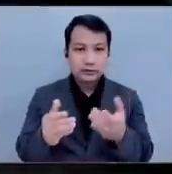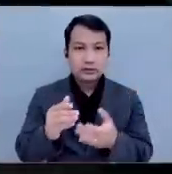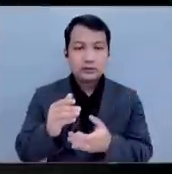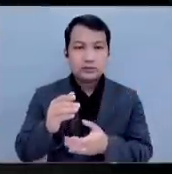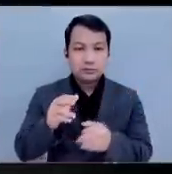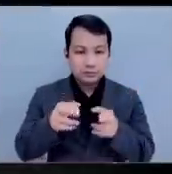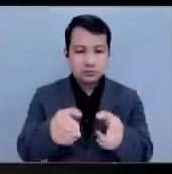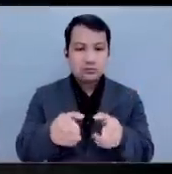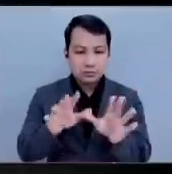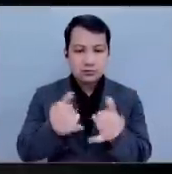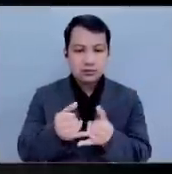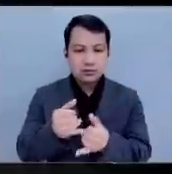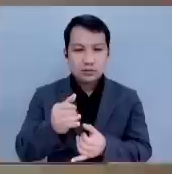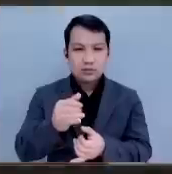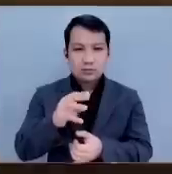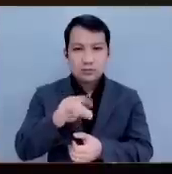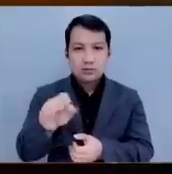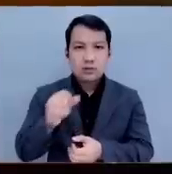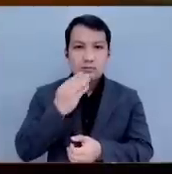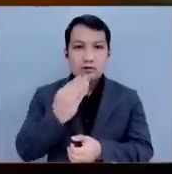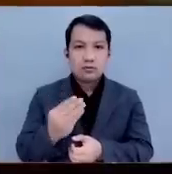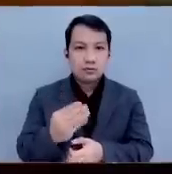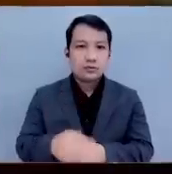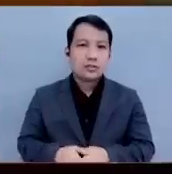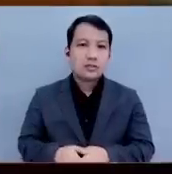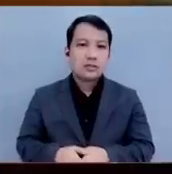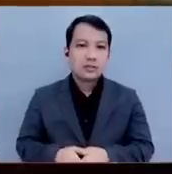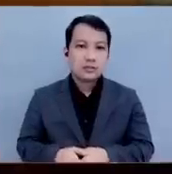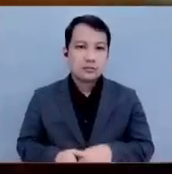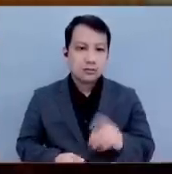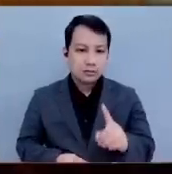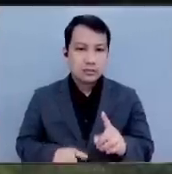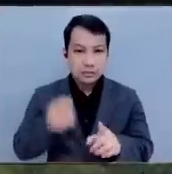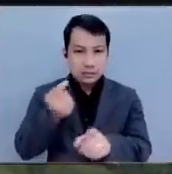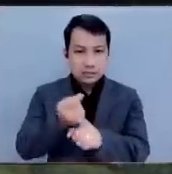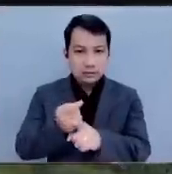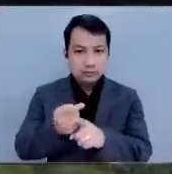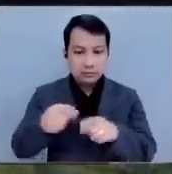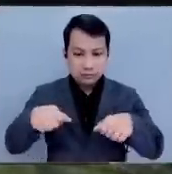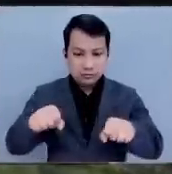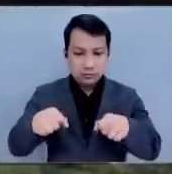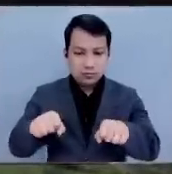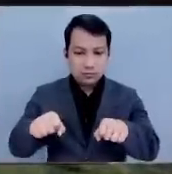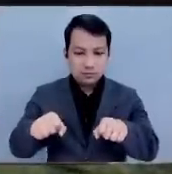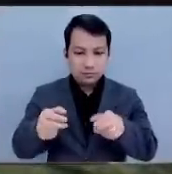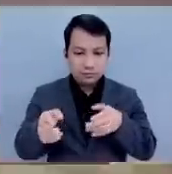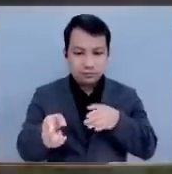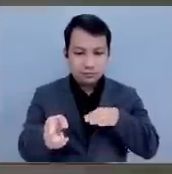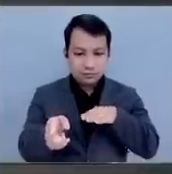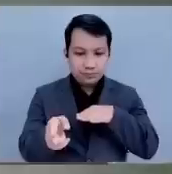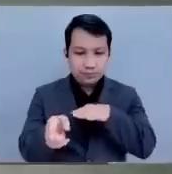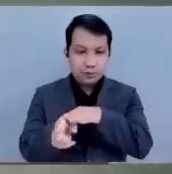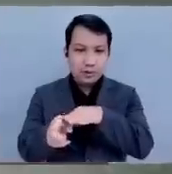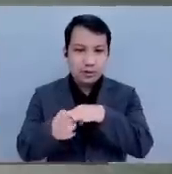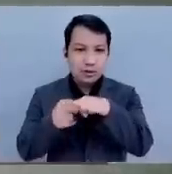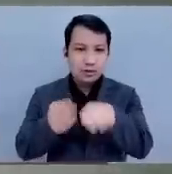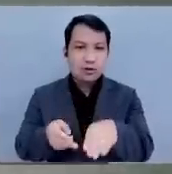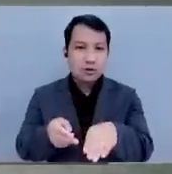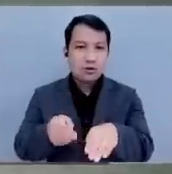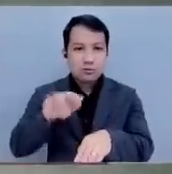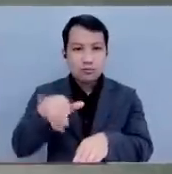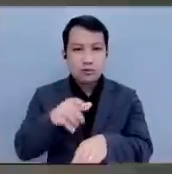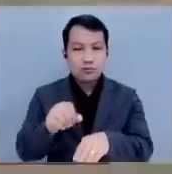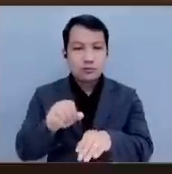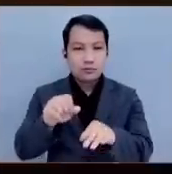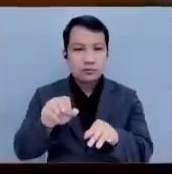Barangay Mandalagan sa Bacolod City. Nabangga ng truck na ito ang motorsiklong minamaneho ni Juan Manuel Ubaldo o mas kilalang si